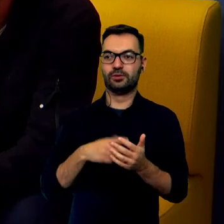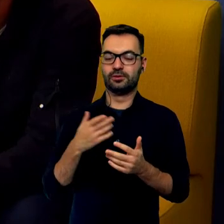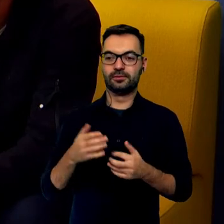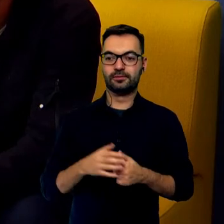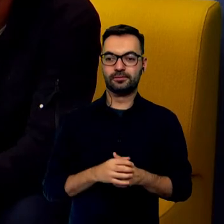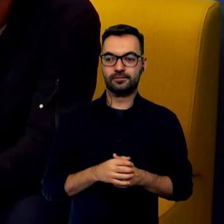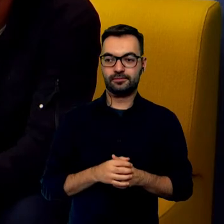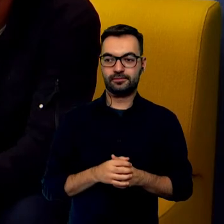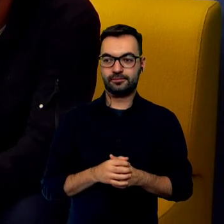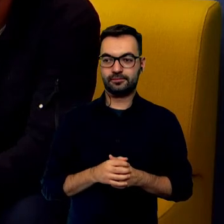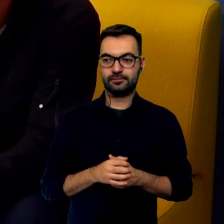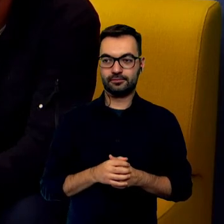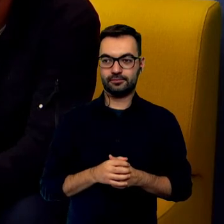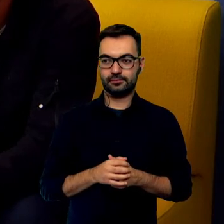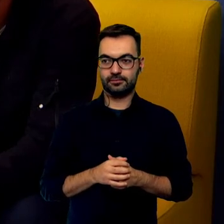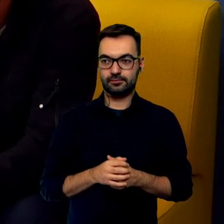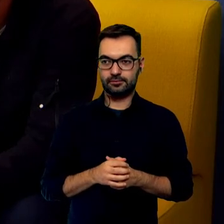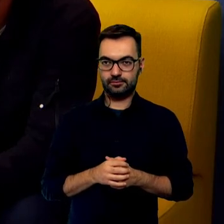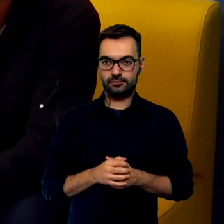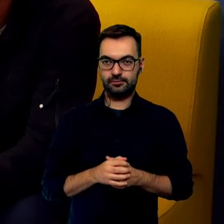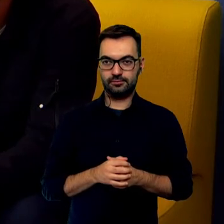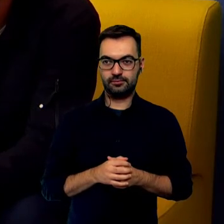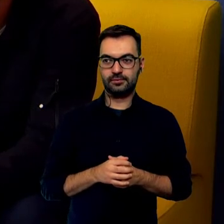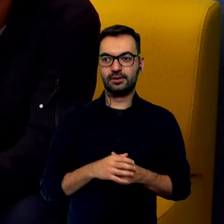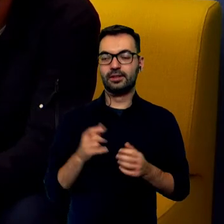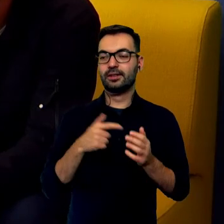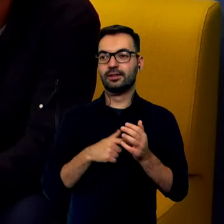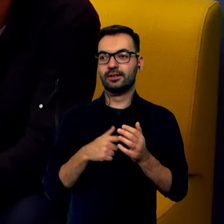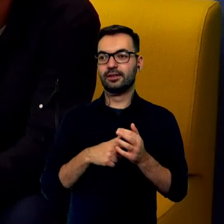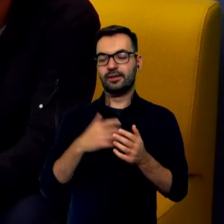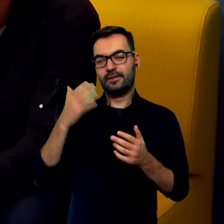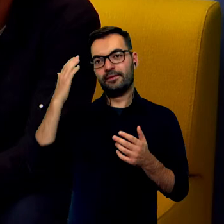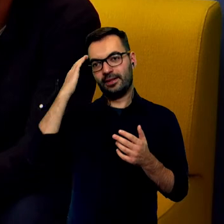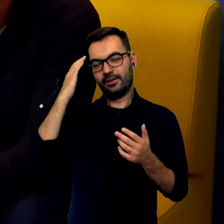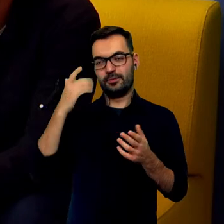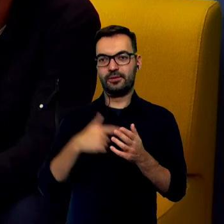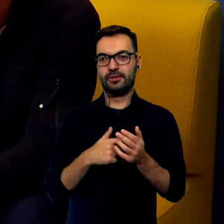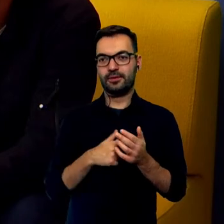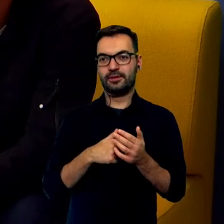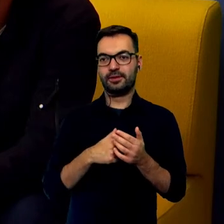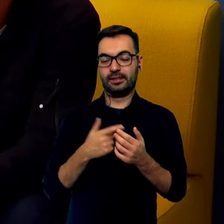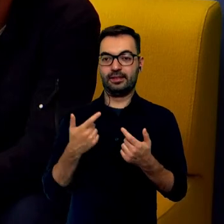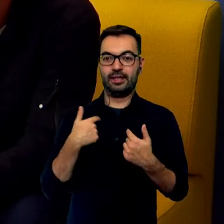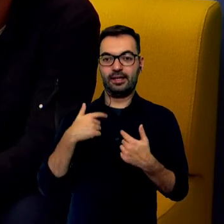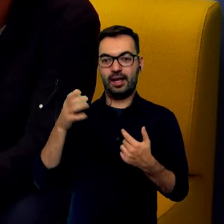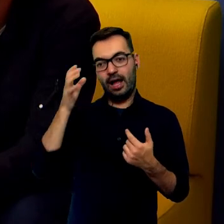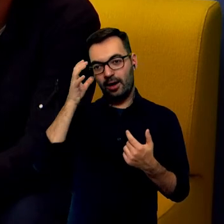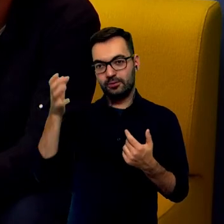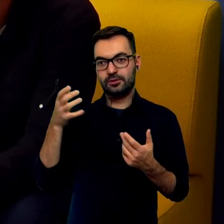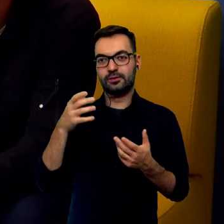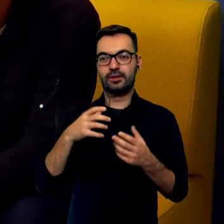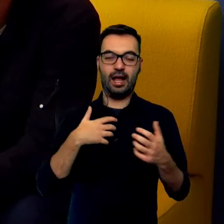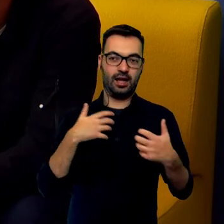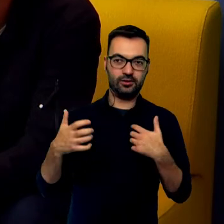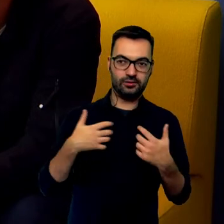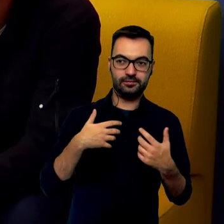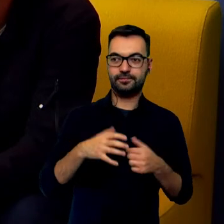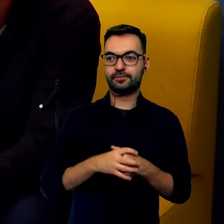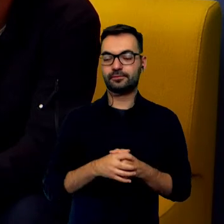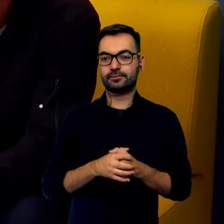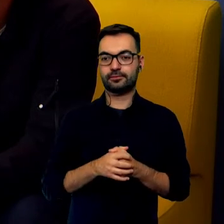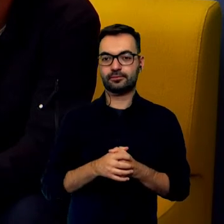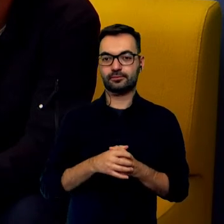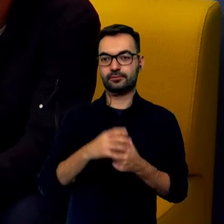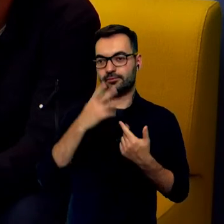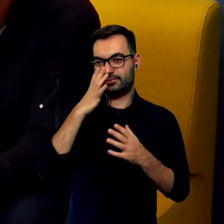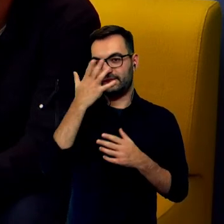zakresie takim nie do końca wyobrażeniowym, bo wiadomo, jako twórca, jako aktor tworzę